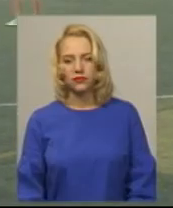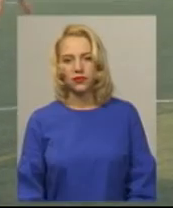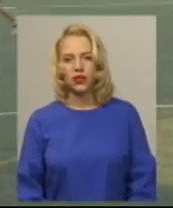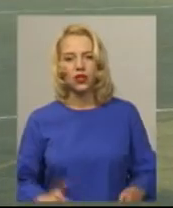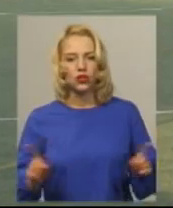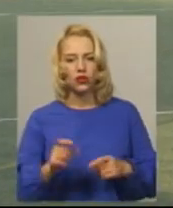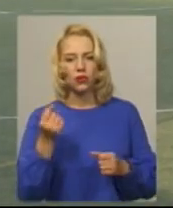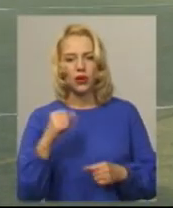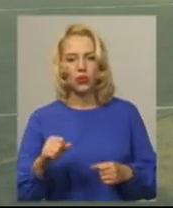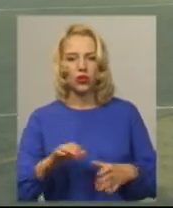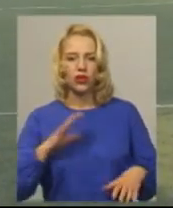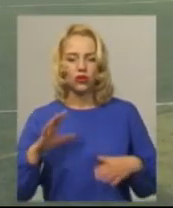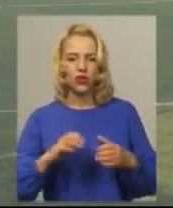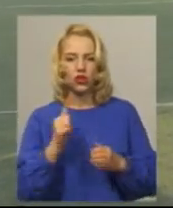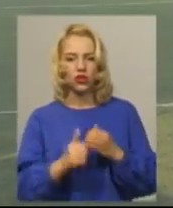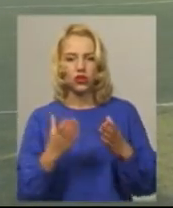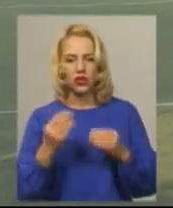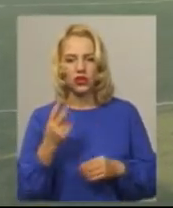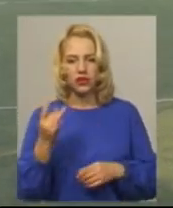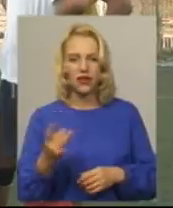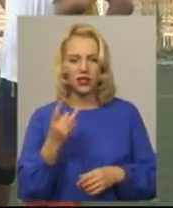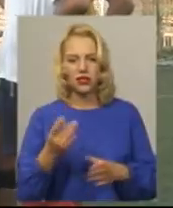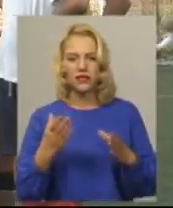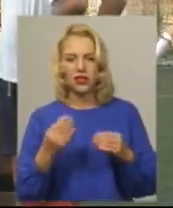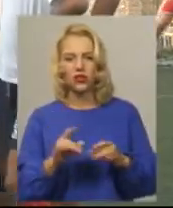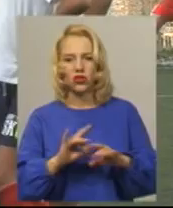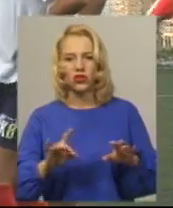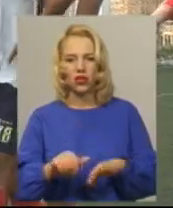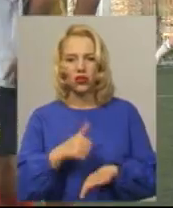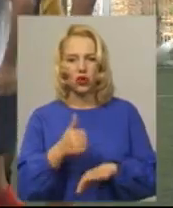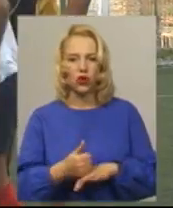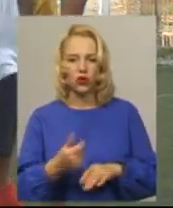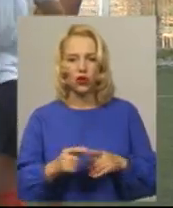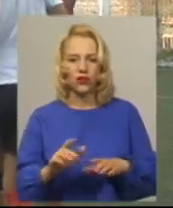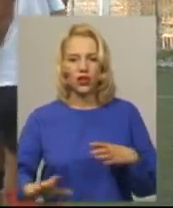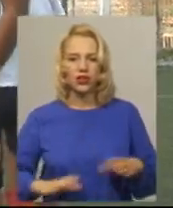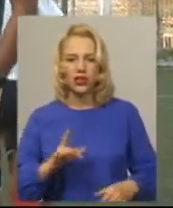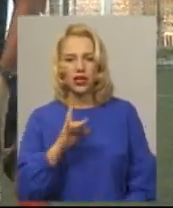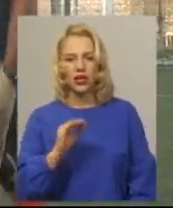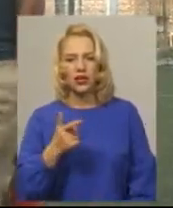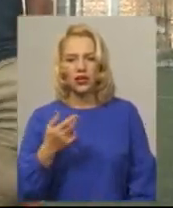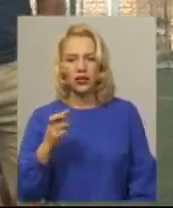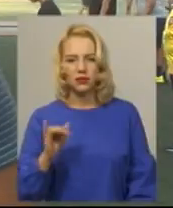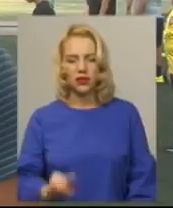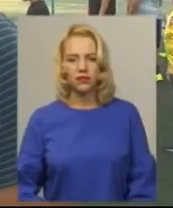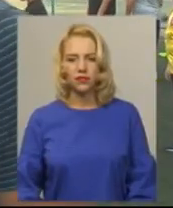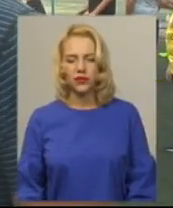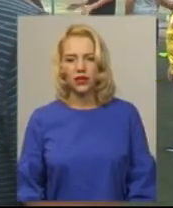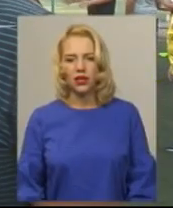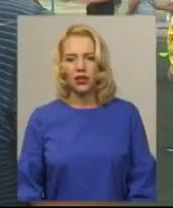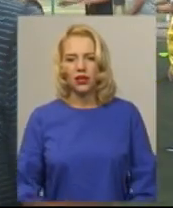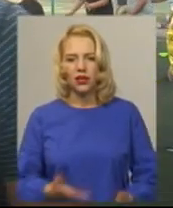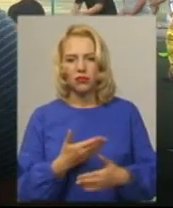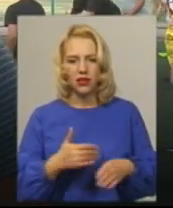Щоб перемогти, тренувалися щоденно два рази на день, каже головний тренер з регбі ДЮСШ номер 1 Олександр Мігунов. Ми ціле